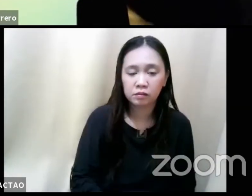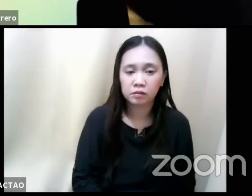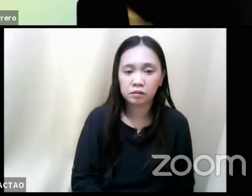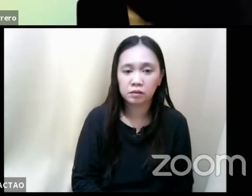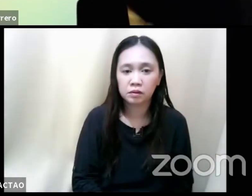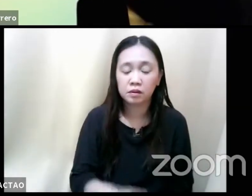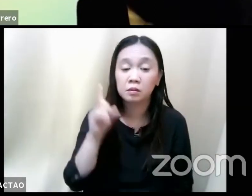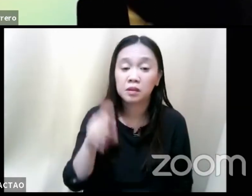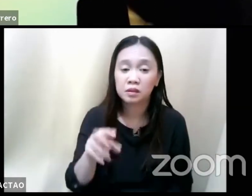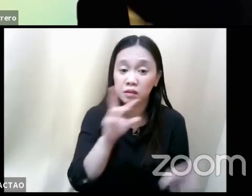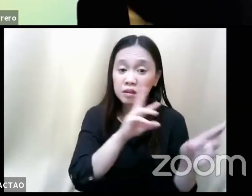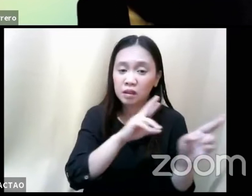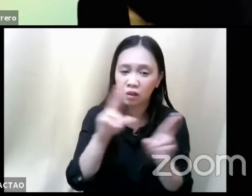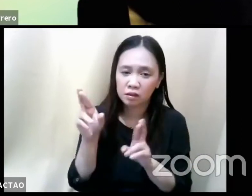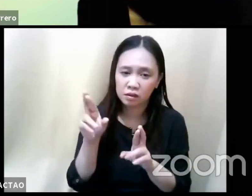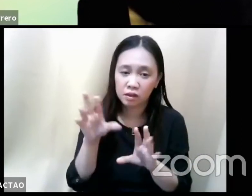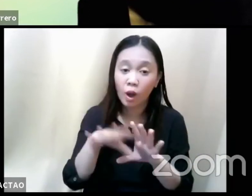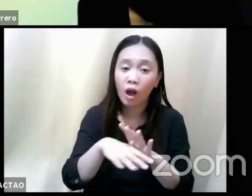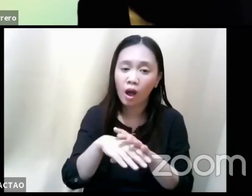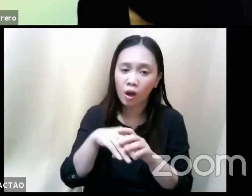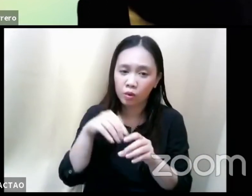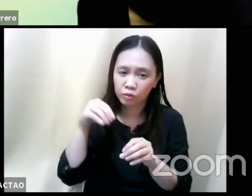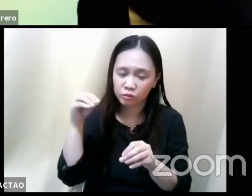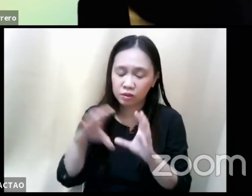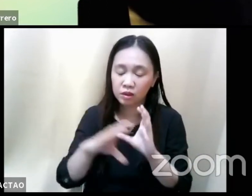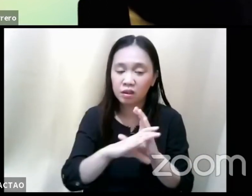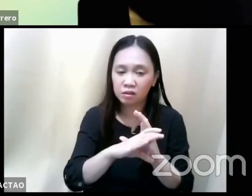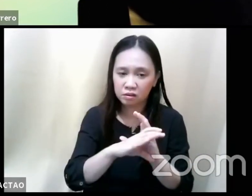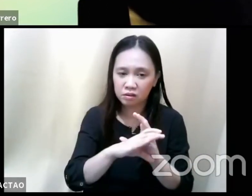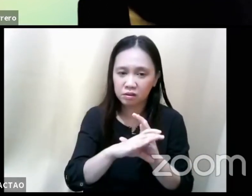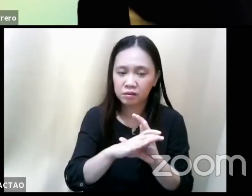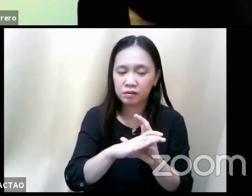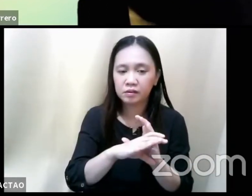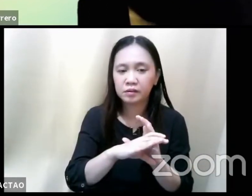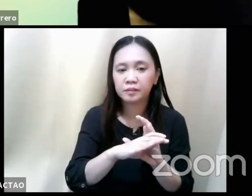nang lumabas ng sasakyan. Parang ganun din po sa